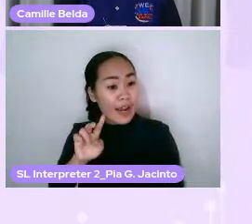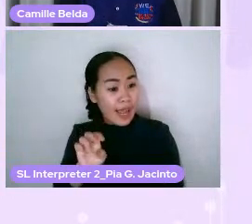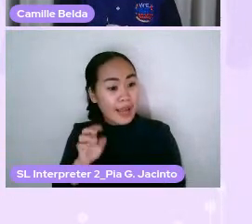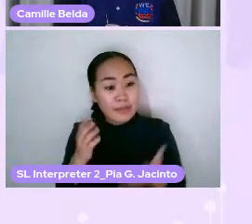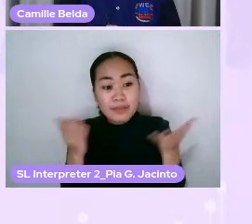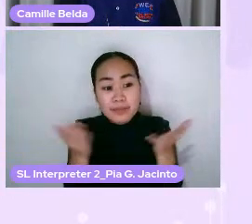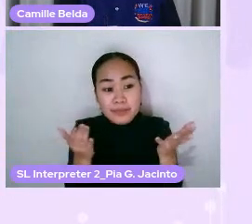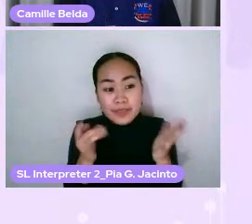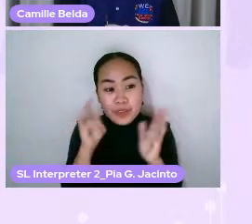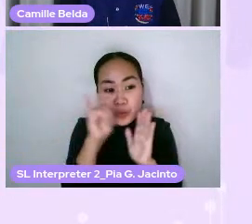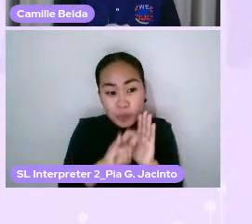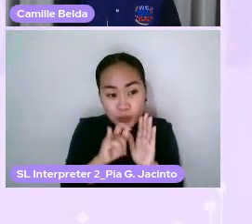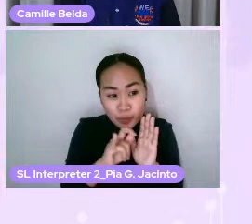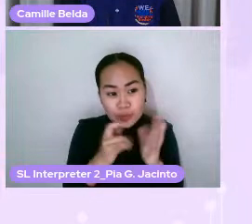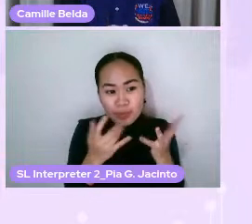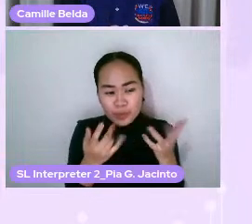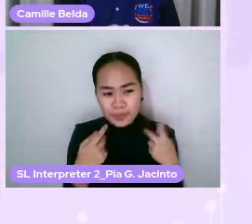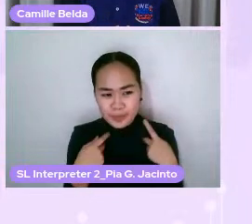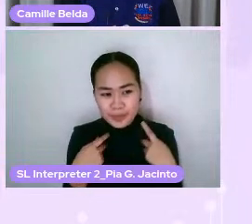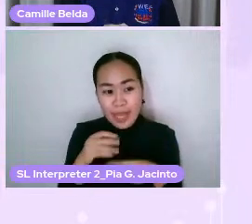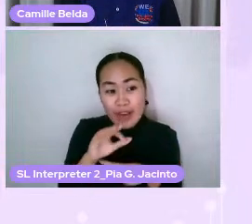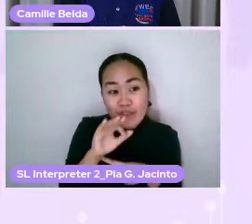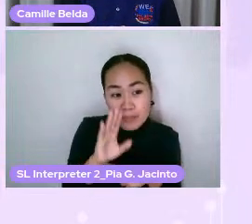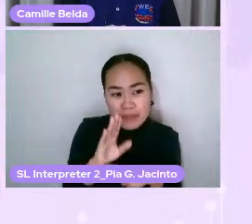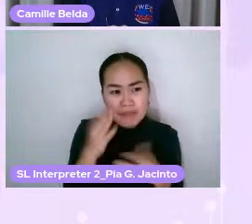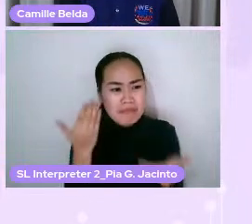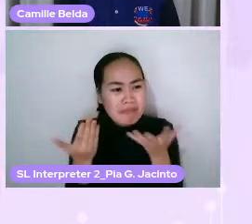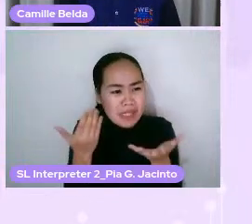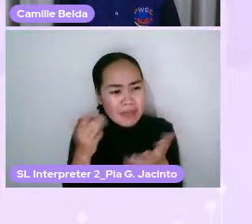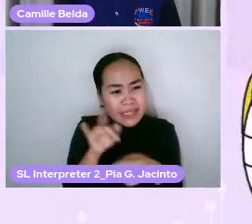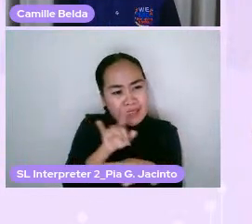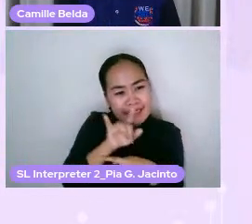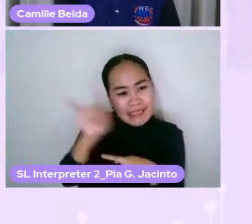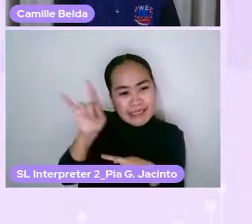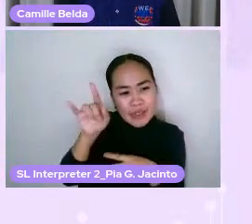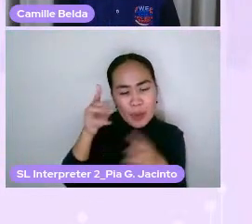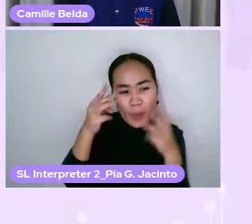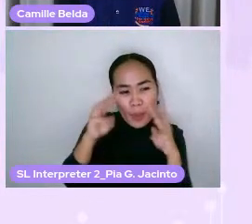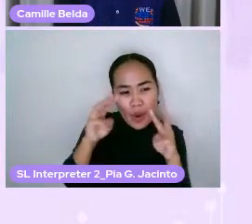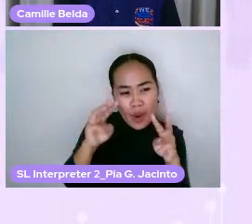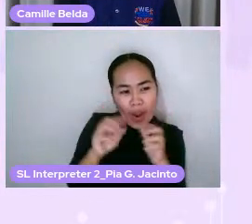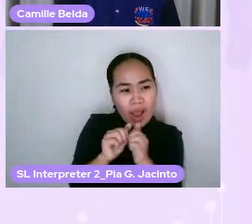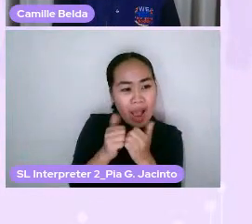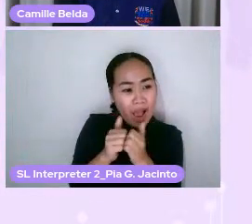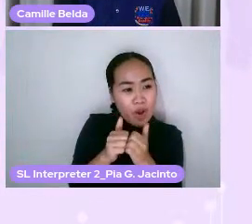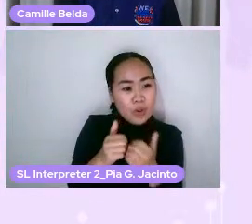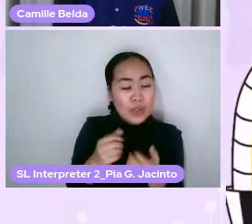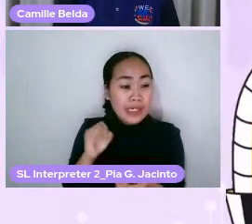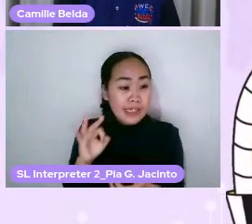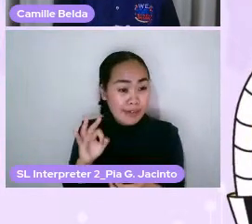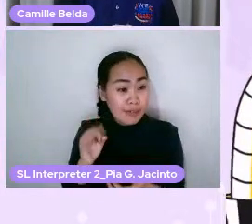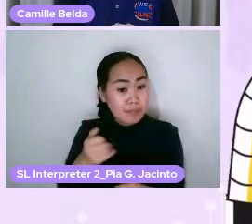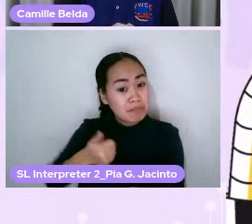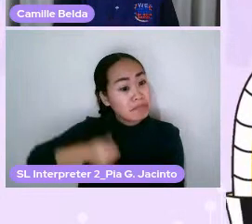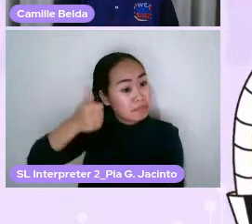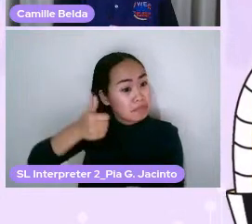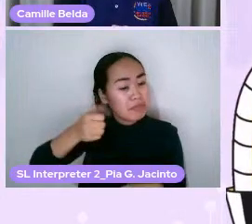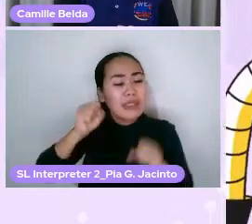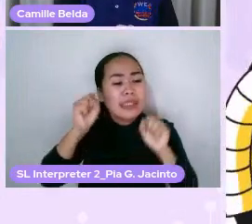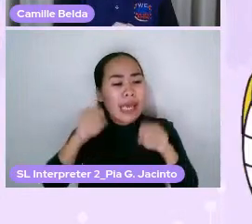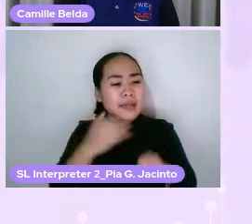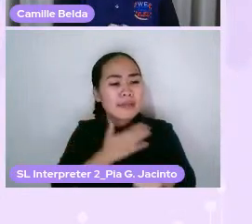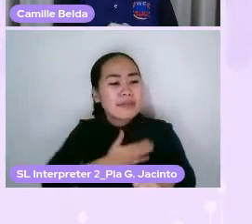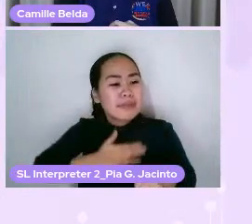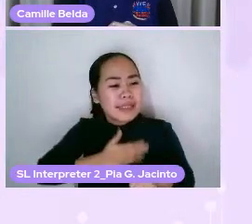Facebook, posible na may viewers tayo abroad, ano? So, kung mananalo po tayo, i-provide na lang po natin ang mailing address natin